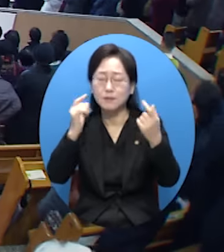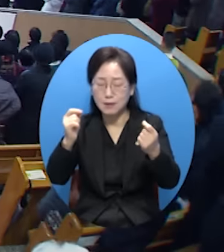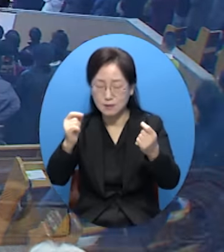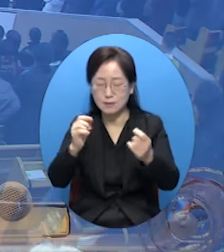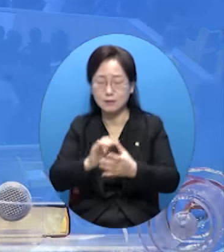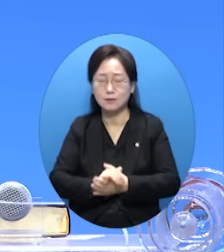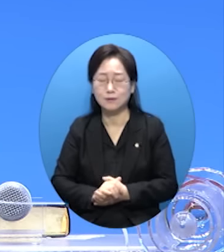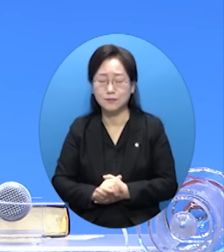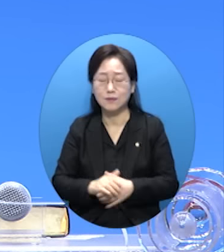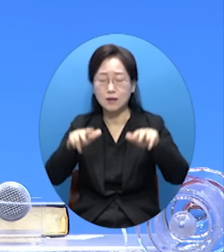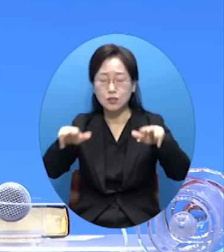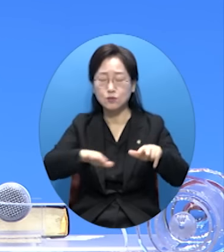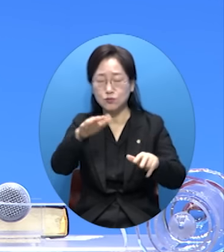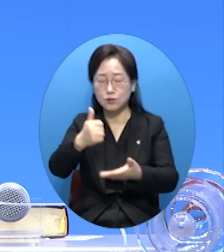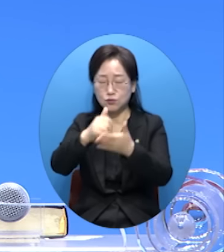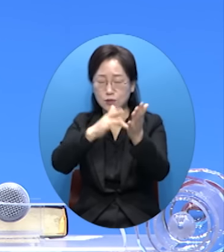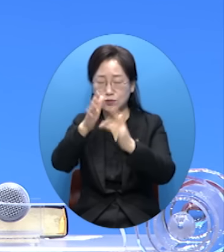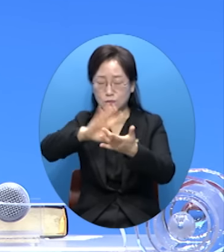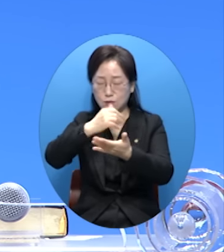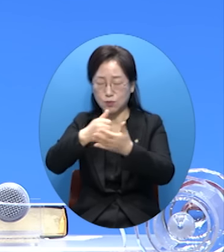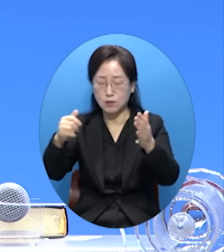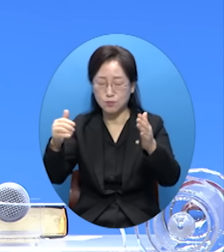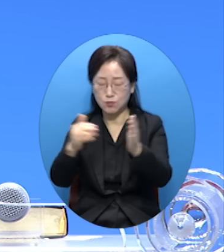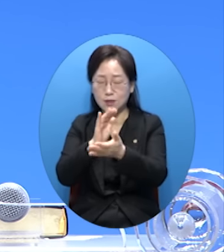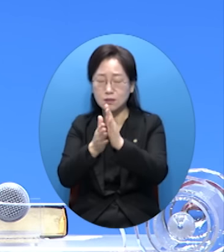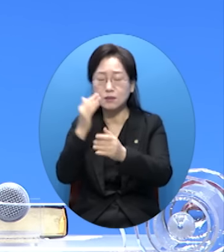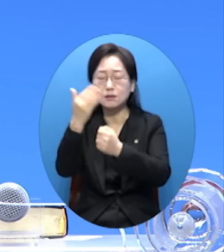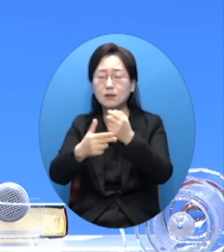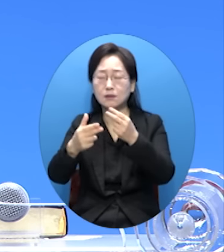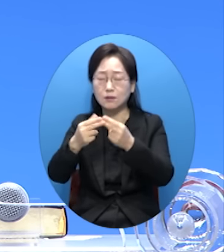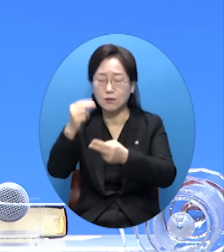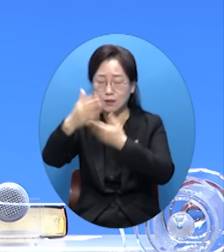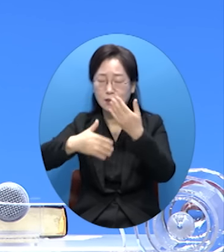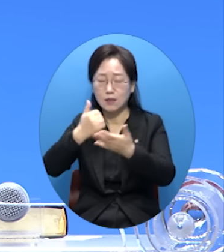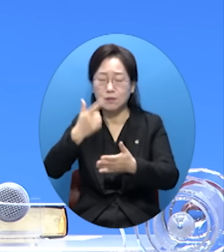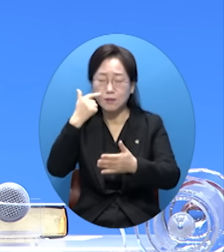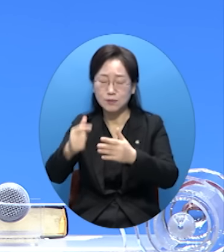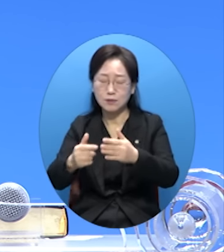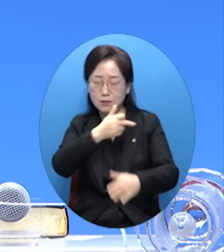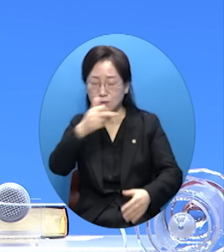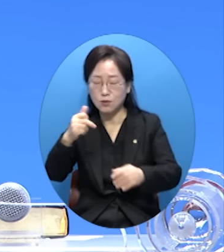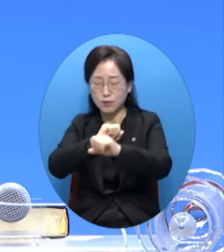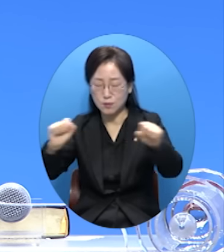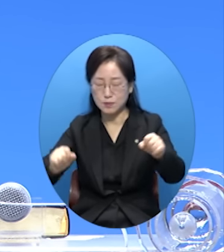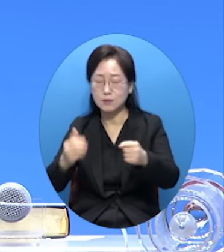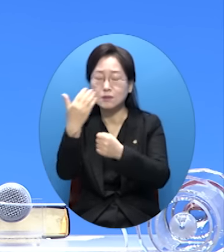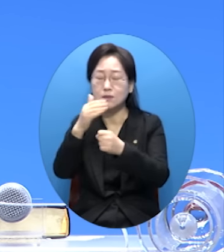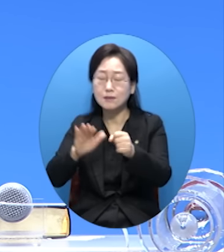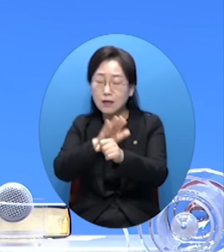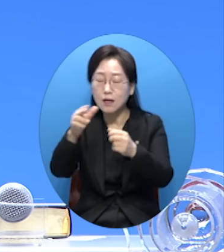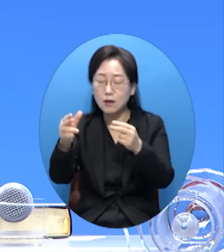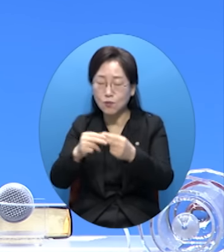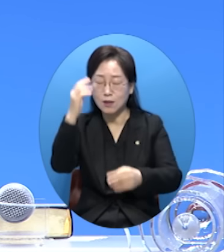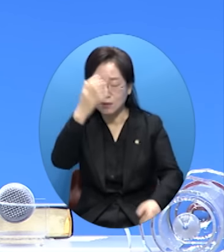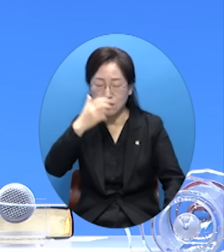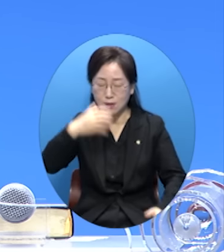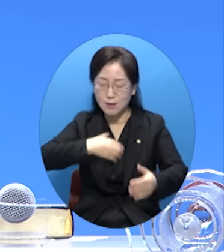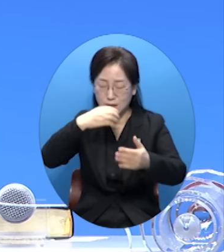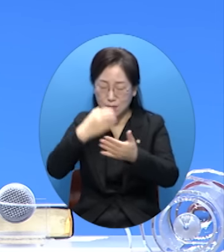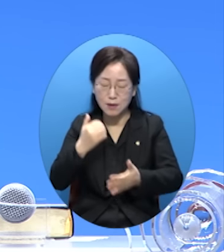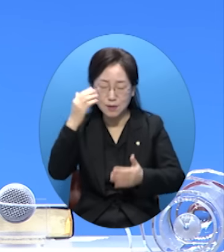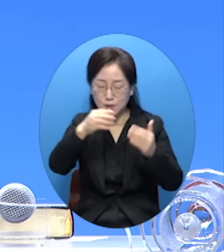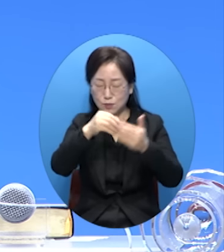아멘. 지금은 우리 구세주 예수 그리스도의 무한하신 은혜와 하나님 아버지의 큰 어보신 사랑과 성령의 감동감화